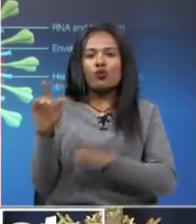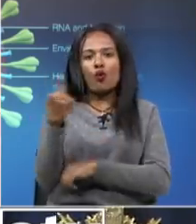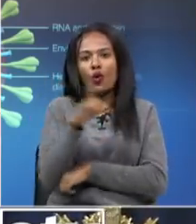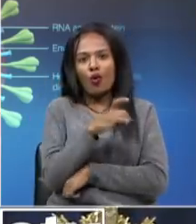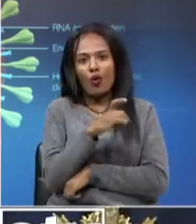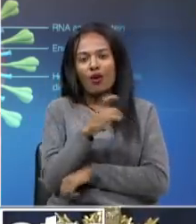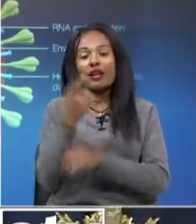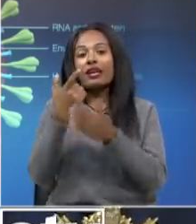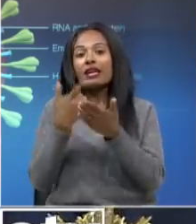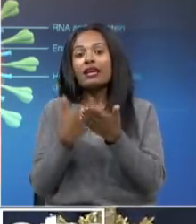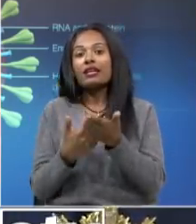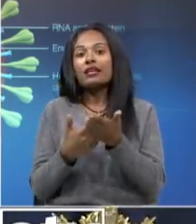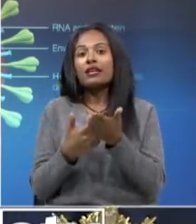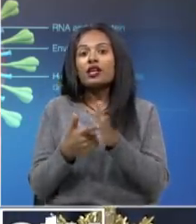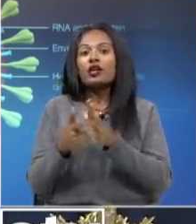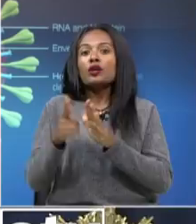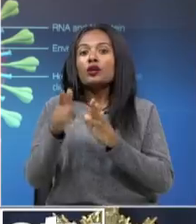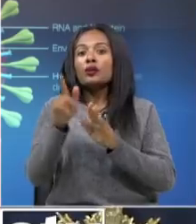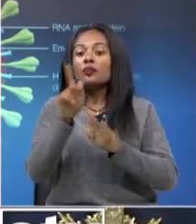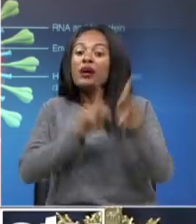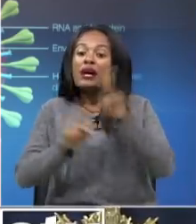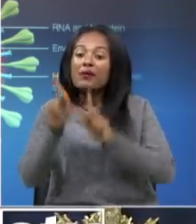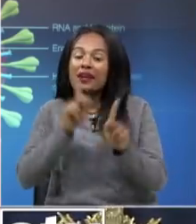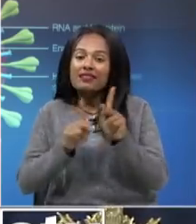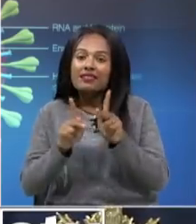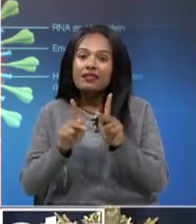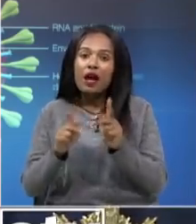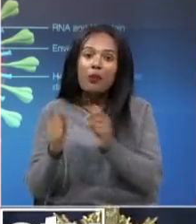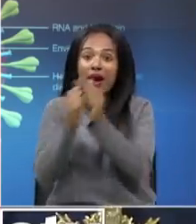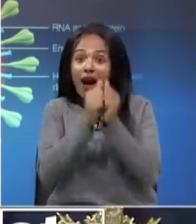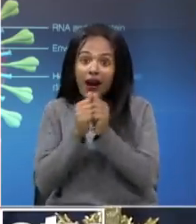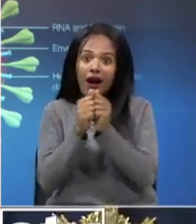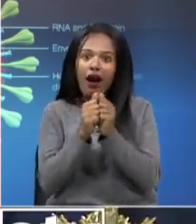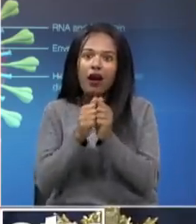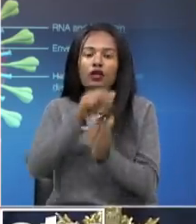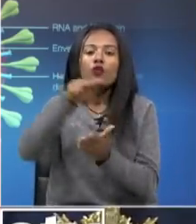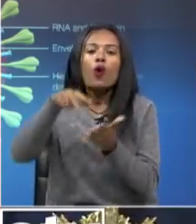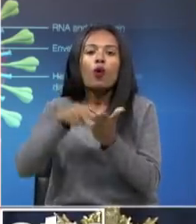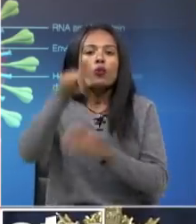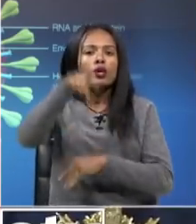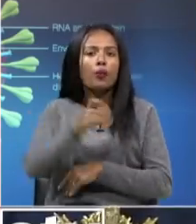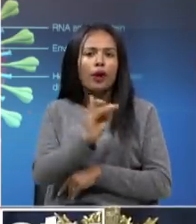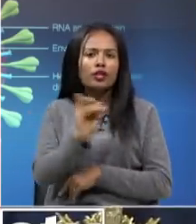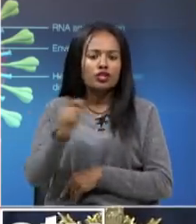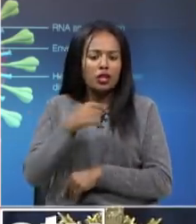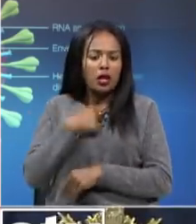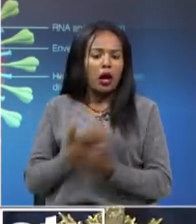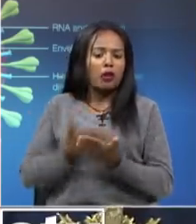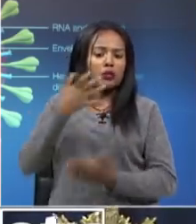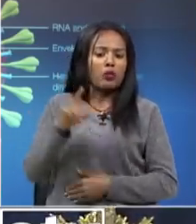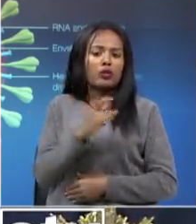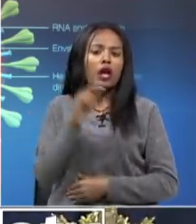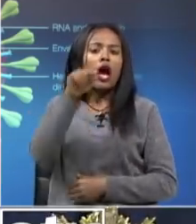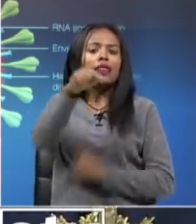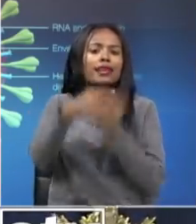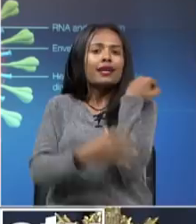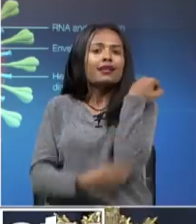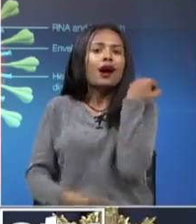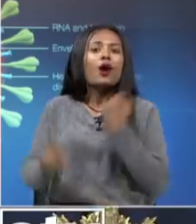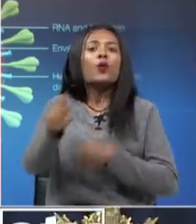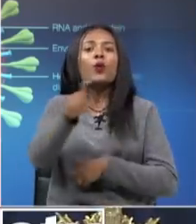ሆኖ ይህንን በህብረት ሊቋቋመው ይገባል እንጂ እኔ ሀብታም ሆኜ አንተ